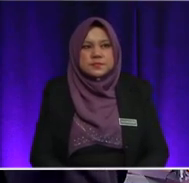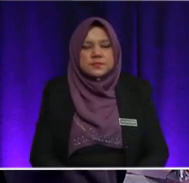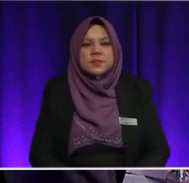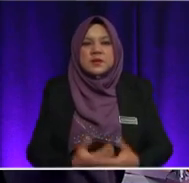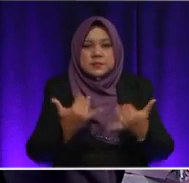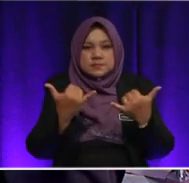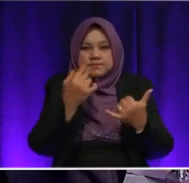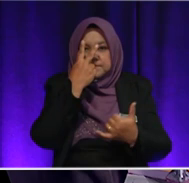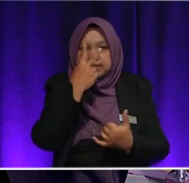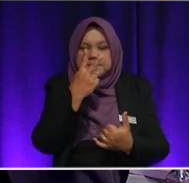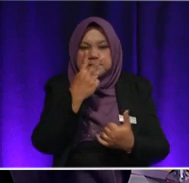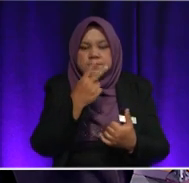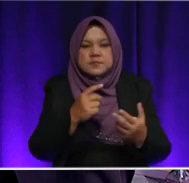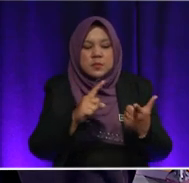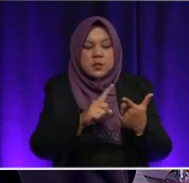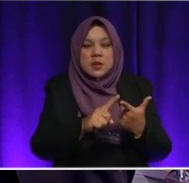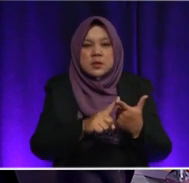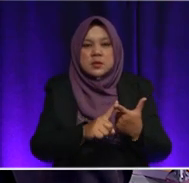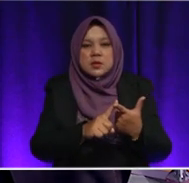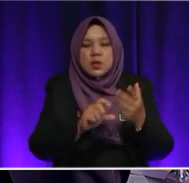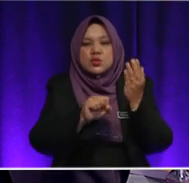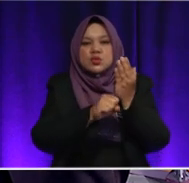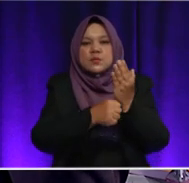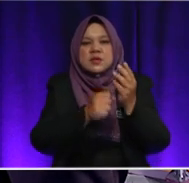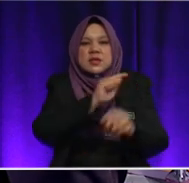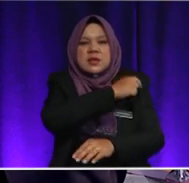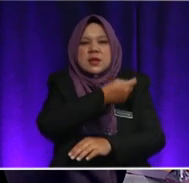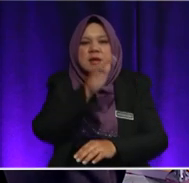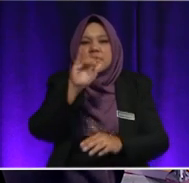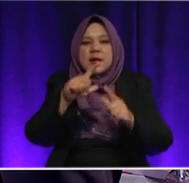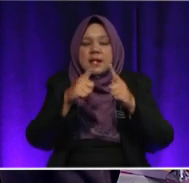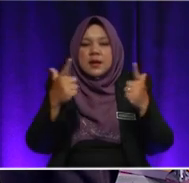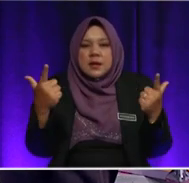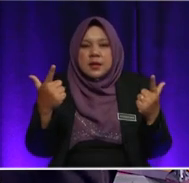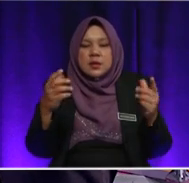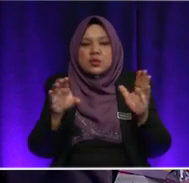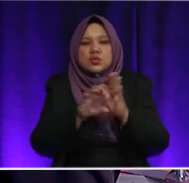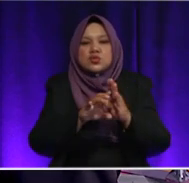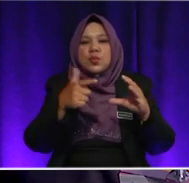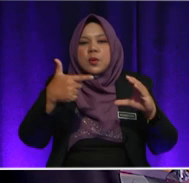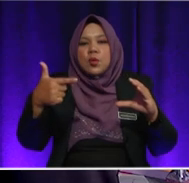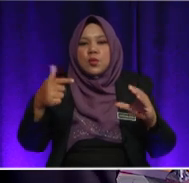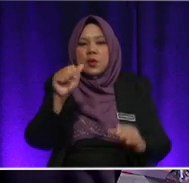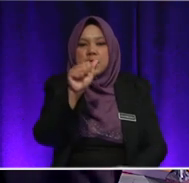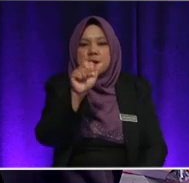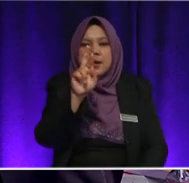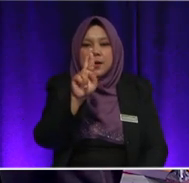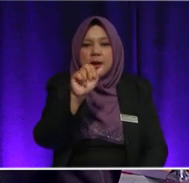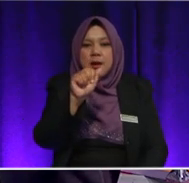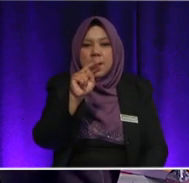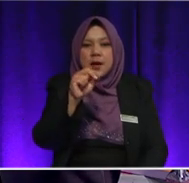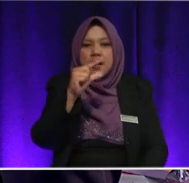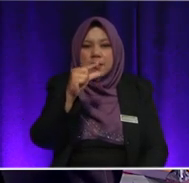Oke semua tenaga yang lain selain pada pecel lele adalah pembohongan arang batu arang batu ini